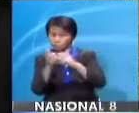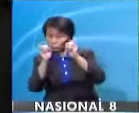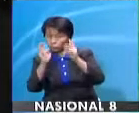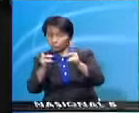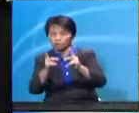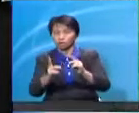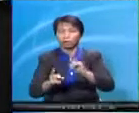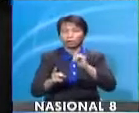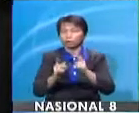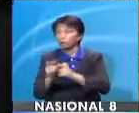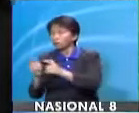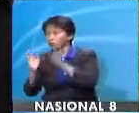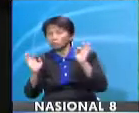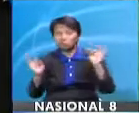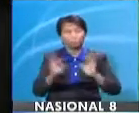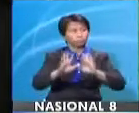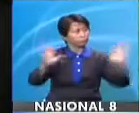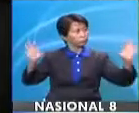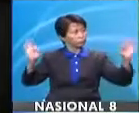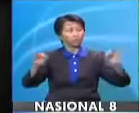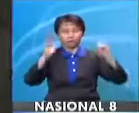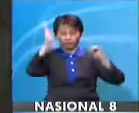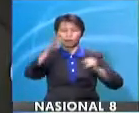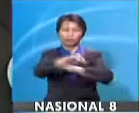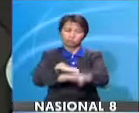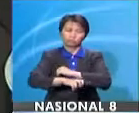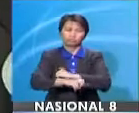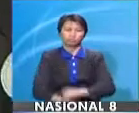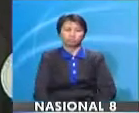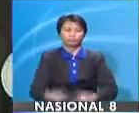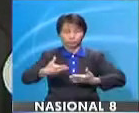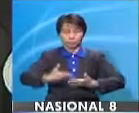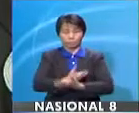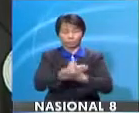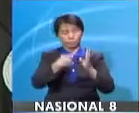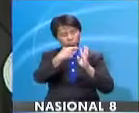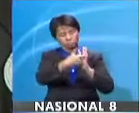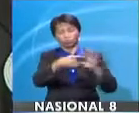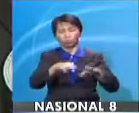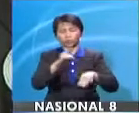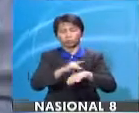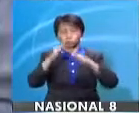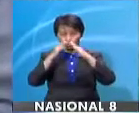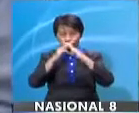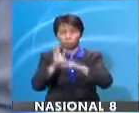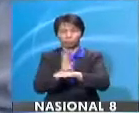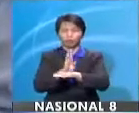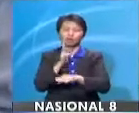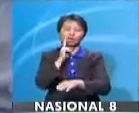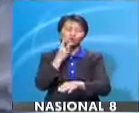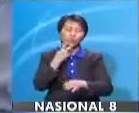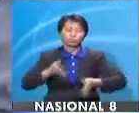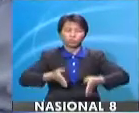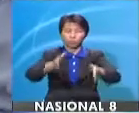lari kat mana semua okey. Line clear, boleh buat. Terbaru mereka melakukan samun di rumah seorang peniaga sayur di